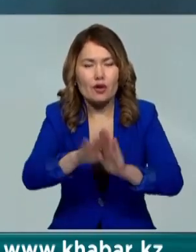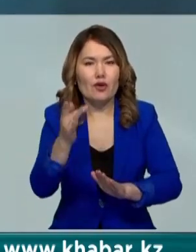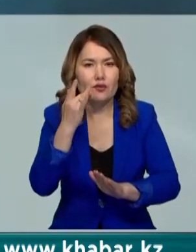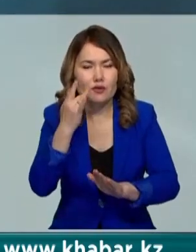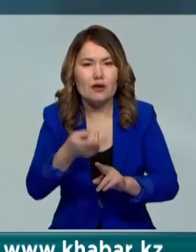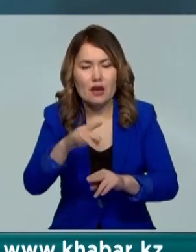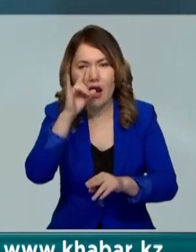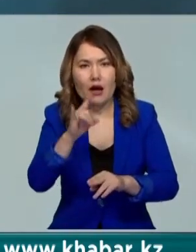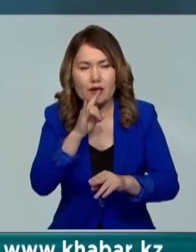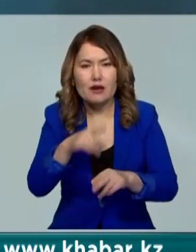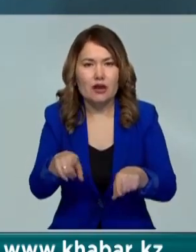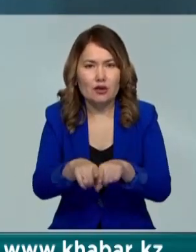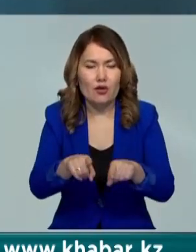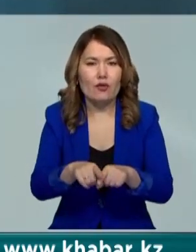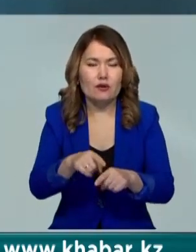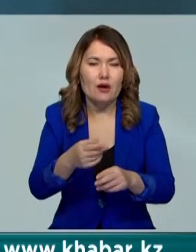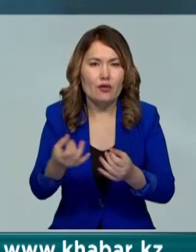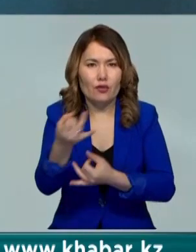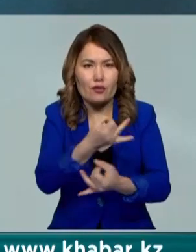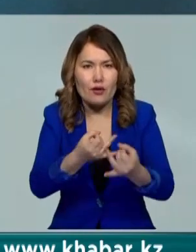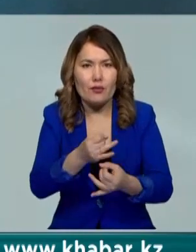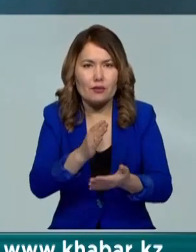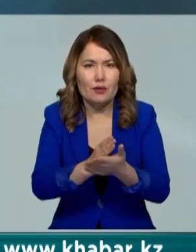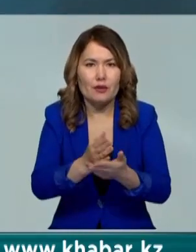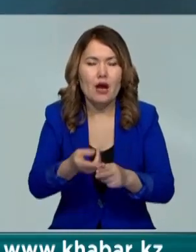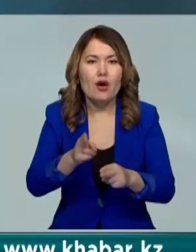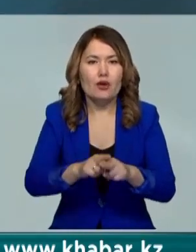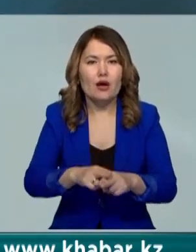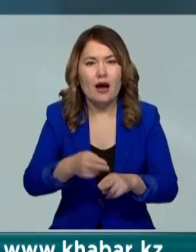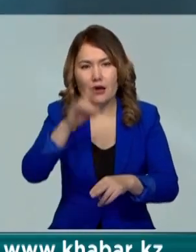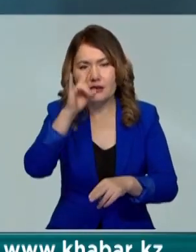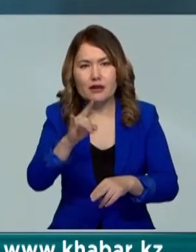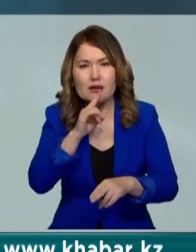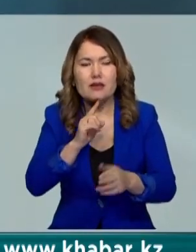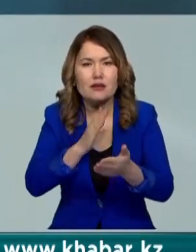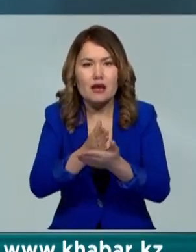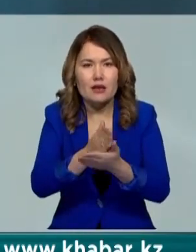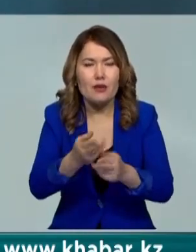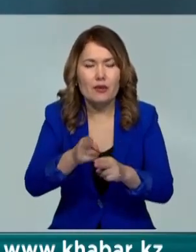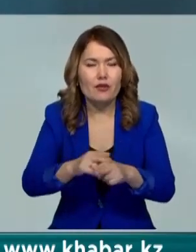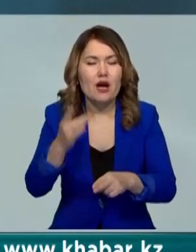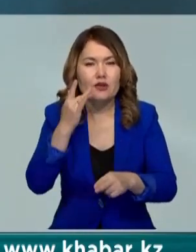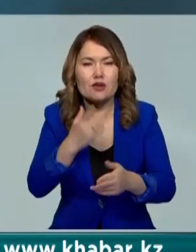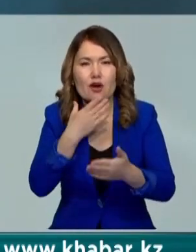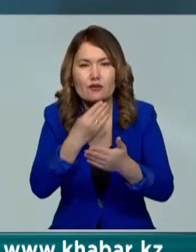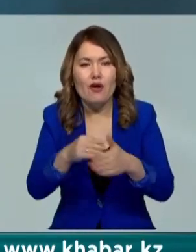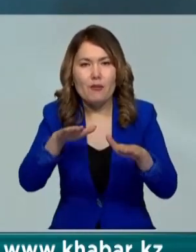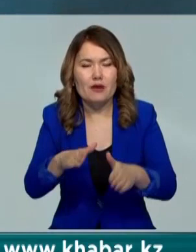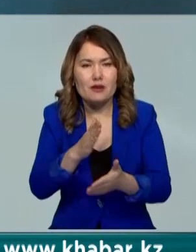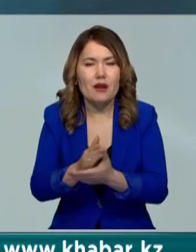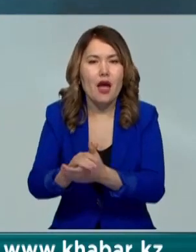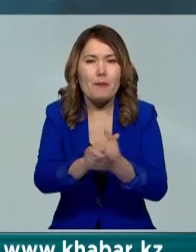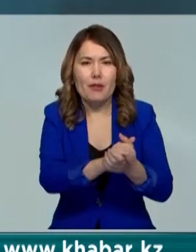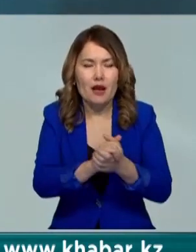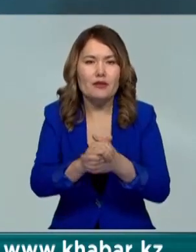деген мәлімдемесі сарапшылар арасында алаңдаушылық туғызбайды. Өйткені Қазақстан саяси аренада өзін бірнеше рет